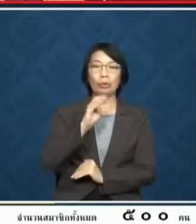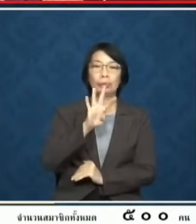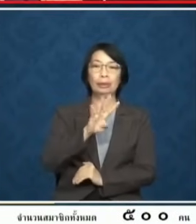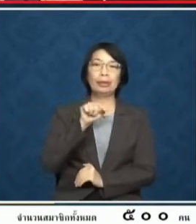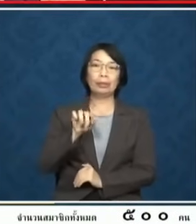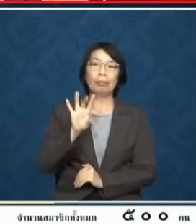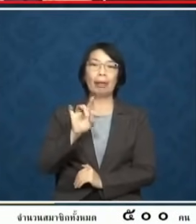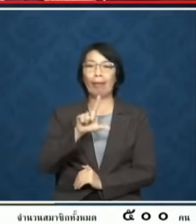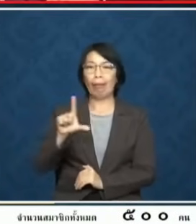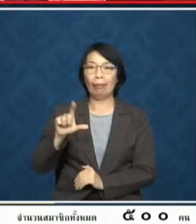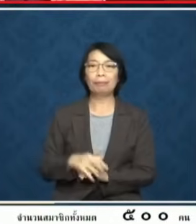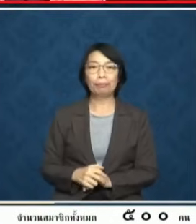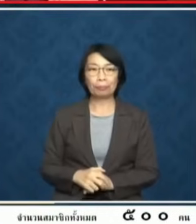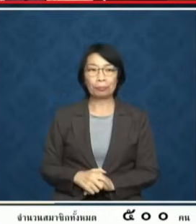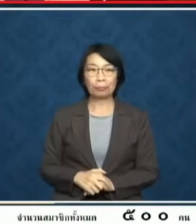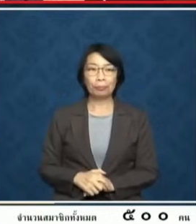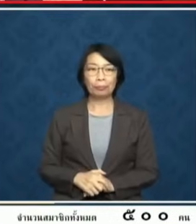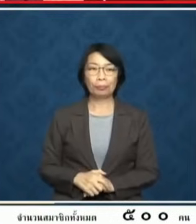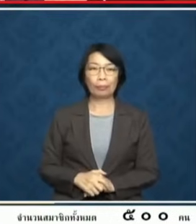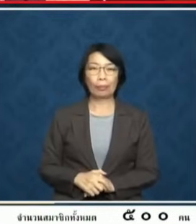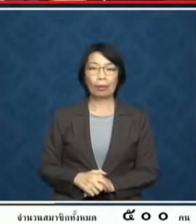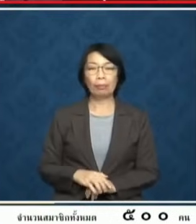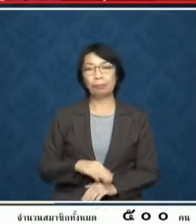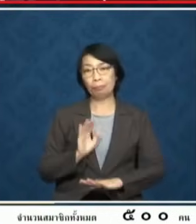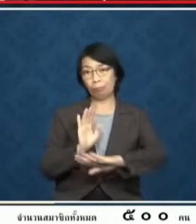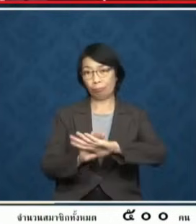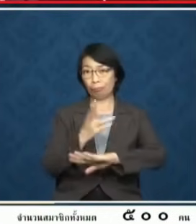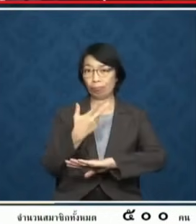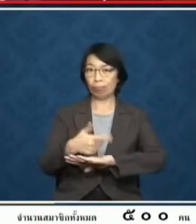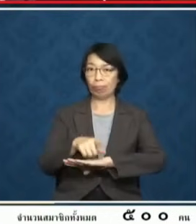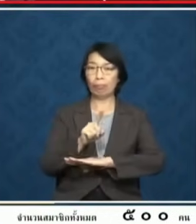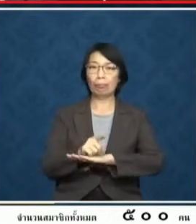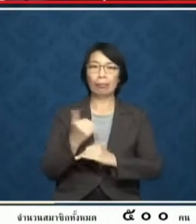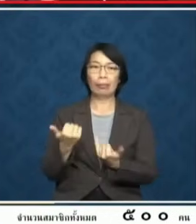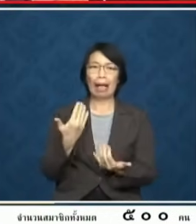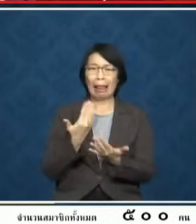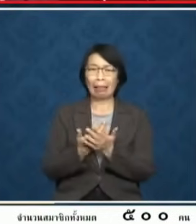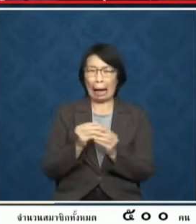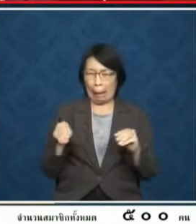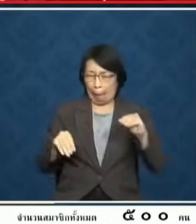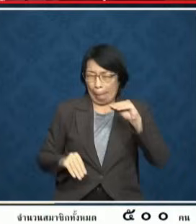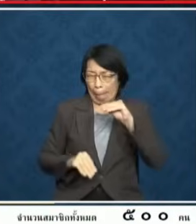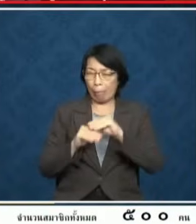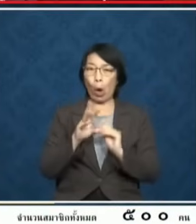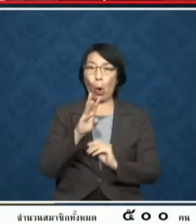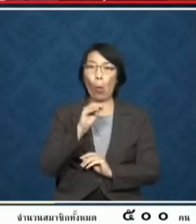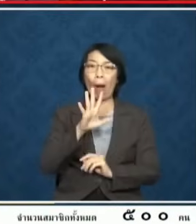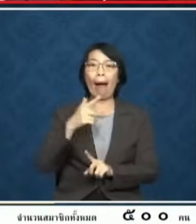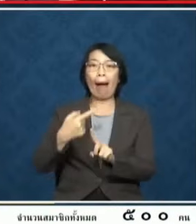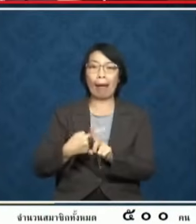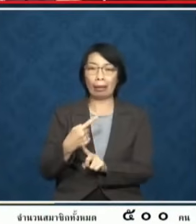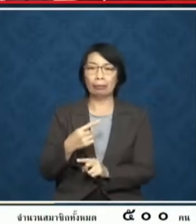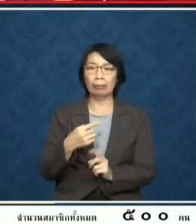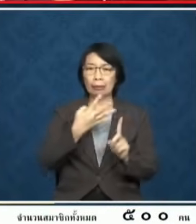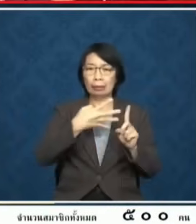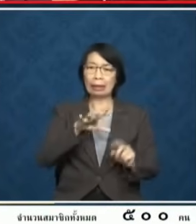14, 800,000บาทท่านประธานคะจำนวนเงินเกือบ 65ล้านเนี้ยเป็นการเช่าคลื่นเพียงแค่